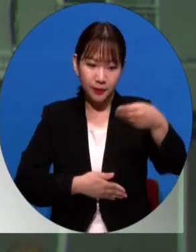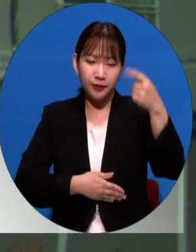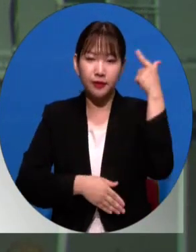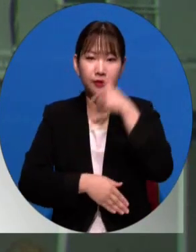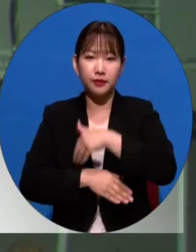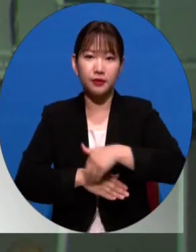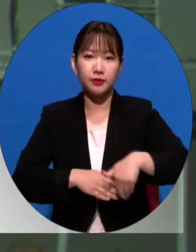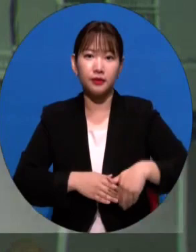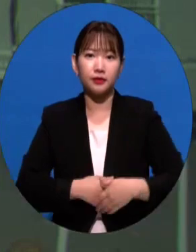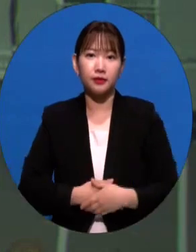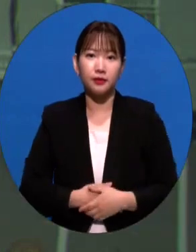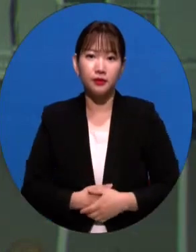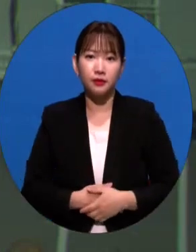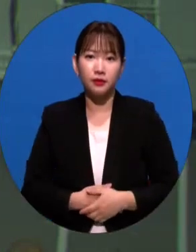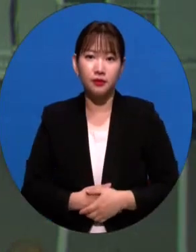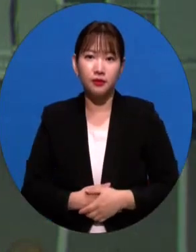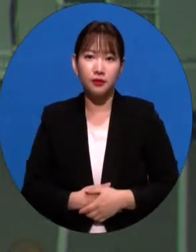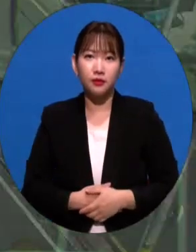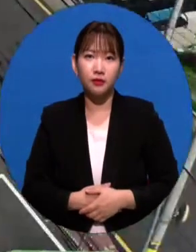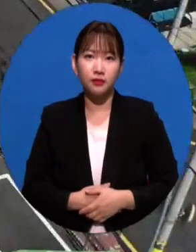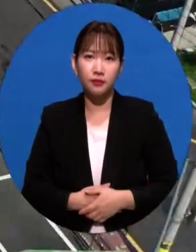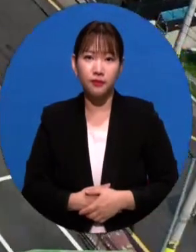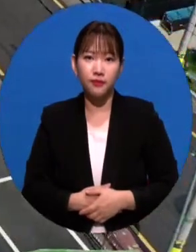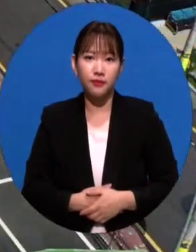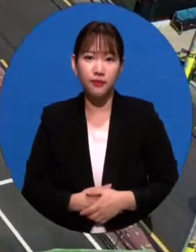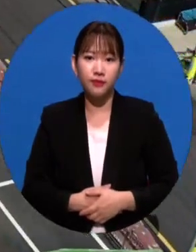예정입니다. 서희령 기자입니다.